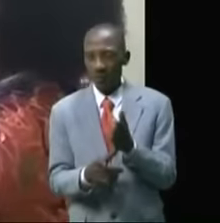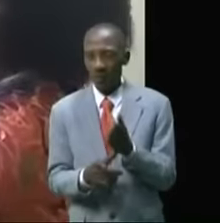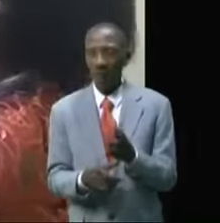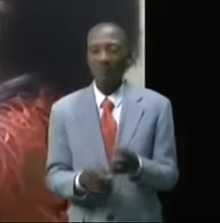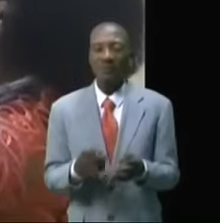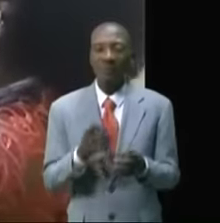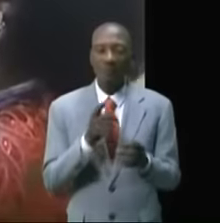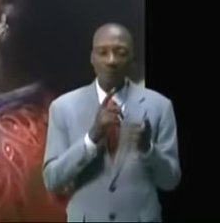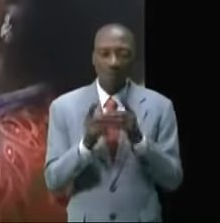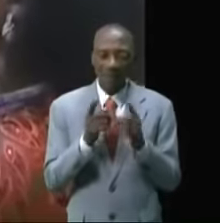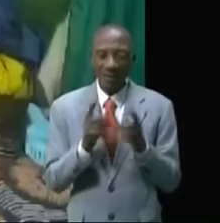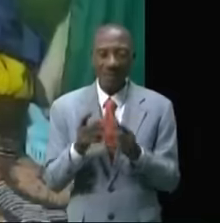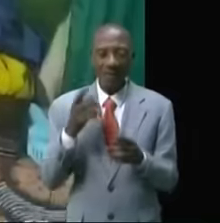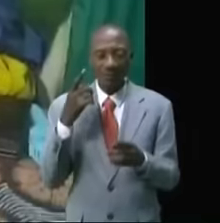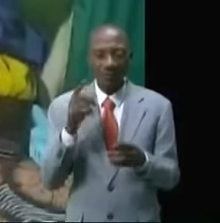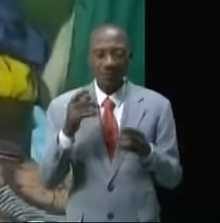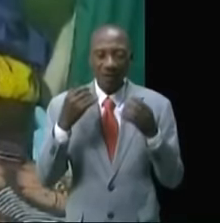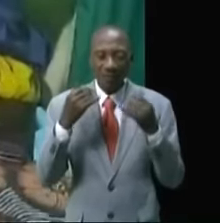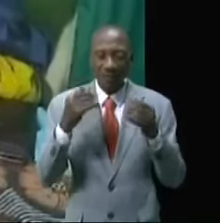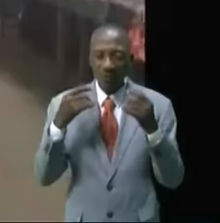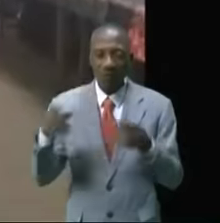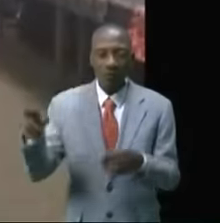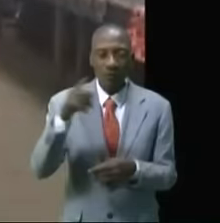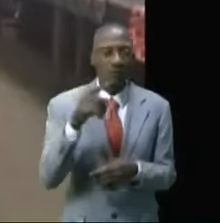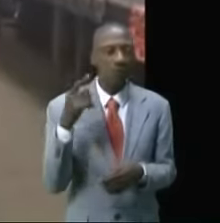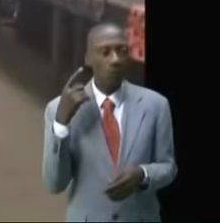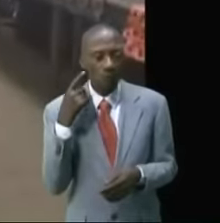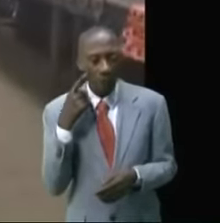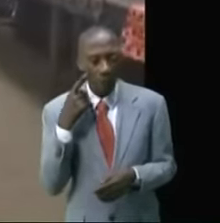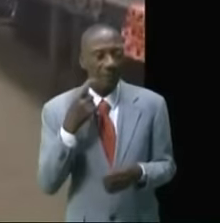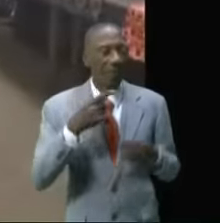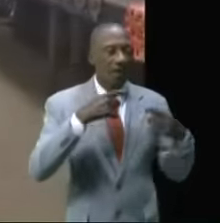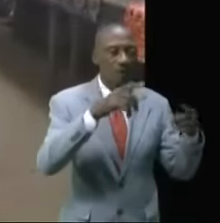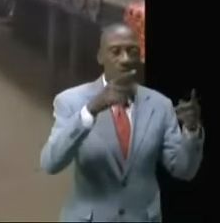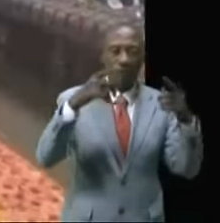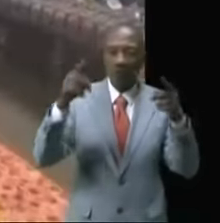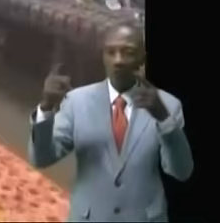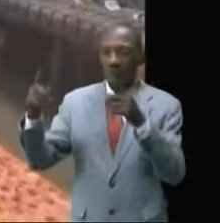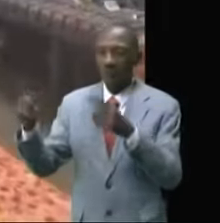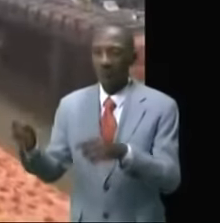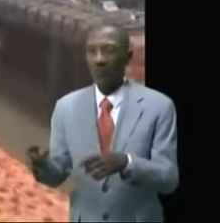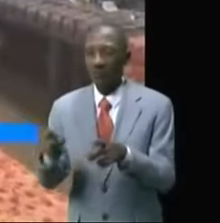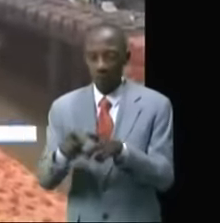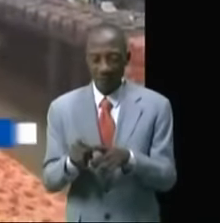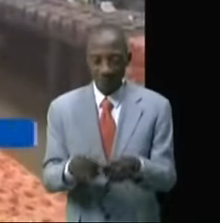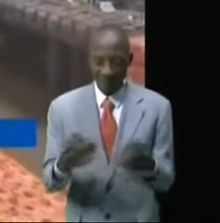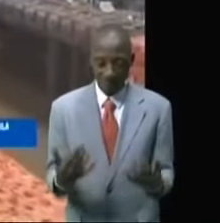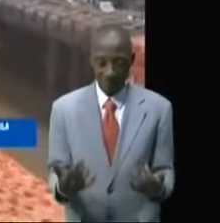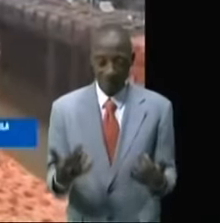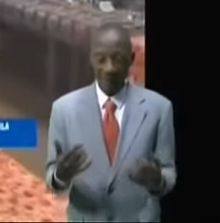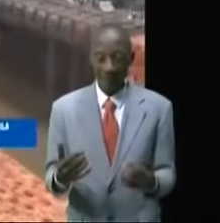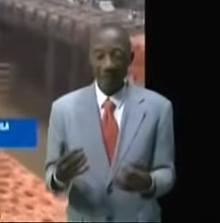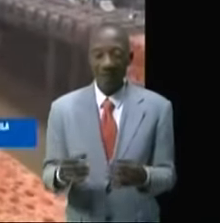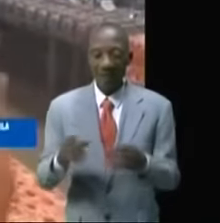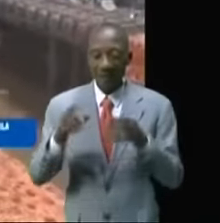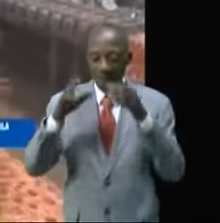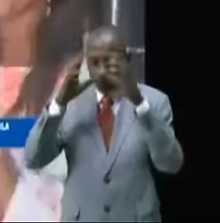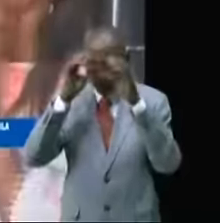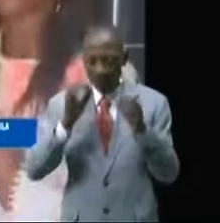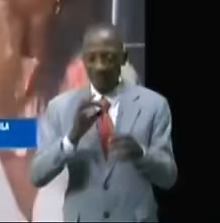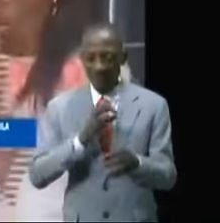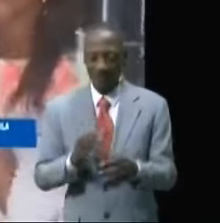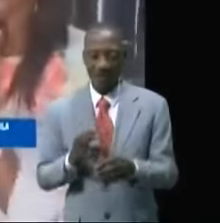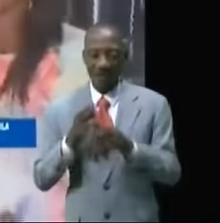relayer les informations reçues. L'avènement de la première ministre Judith Suminwa Tuluka saluait à cette